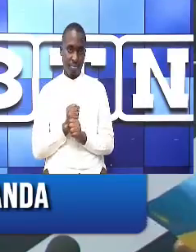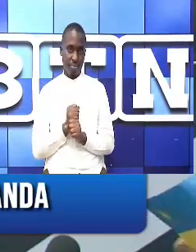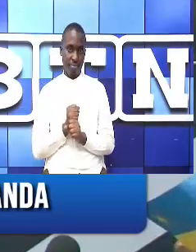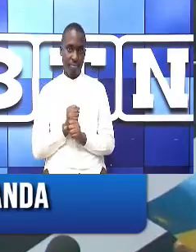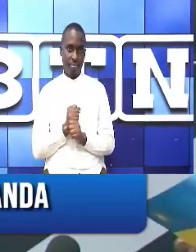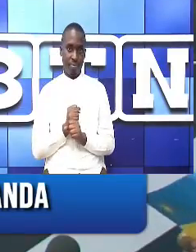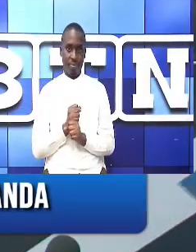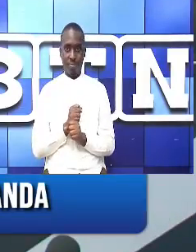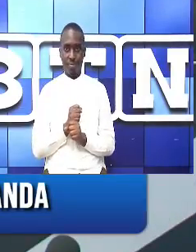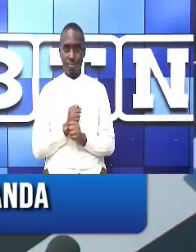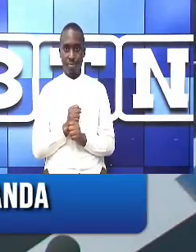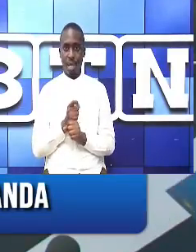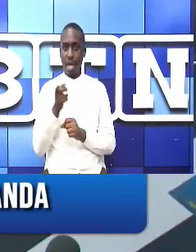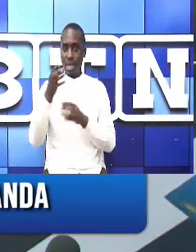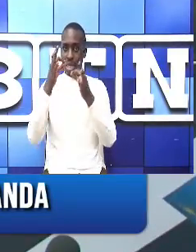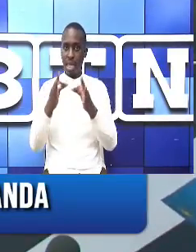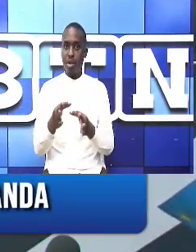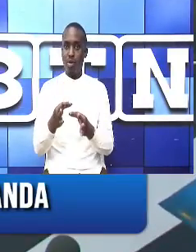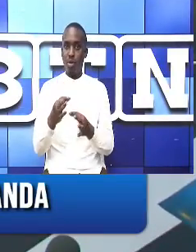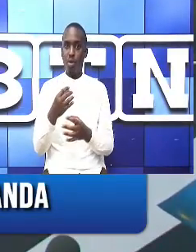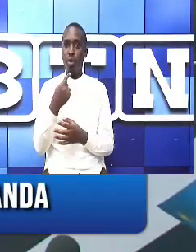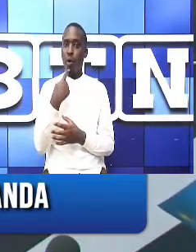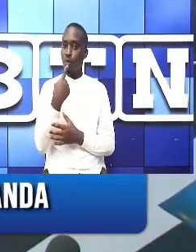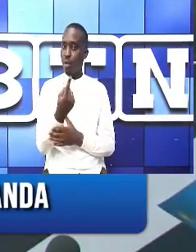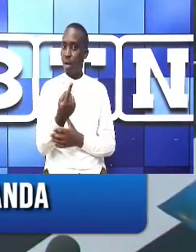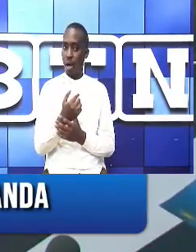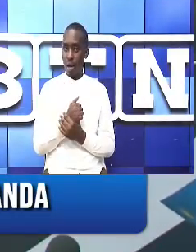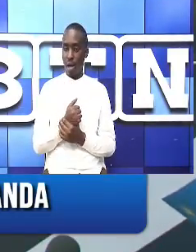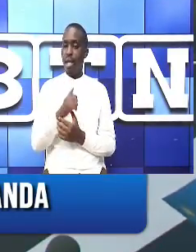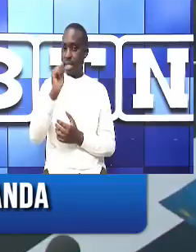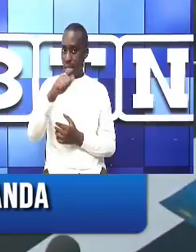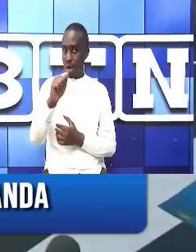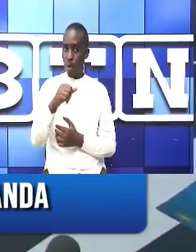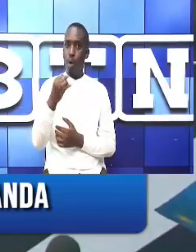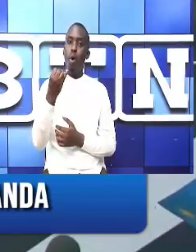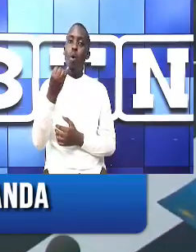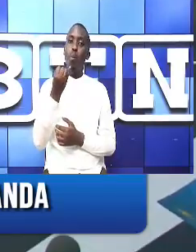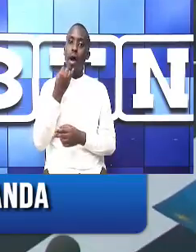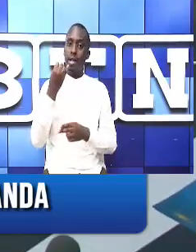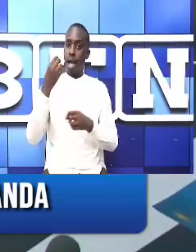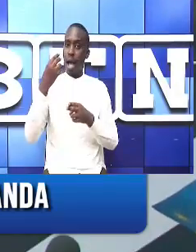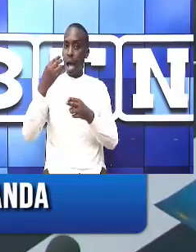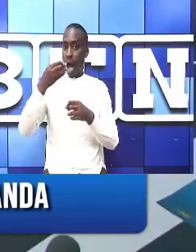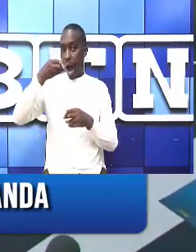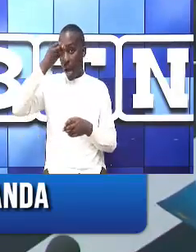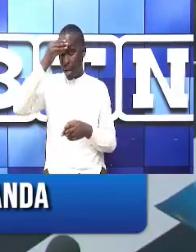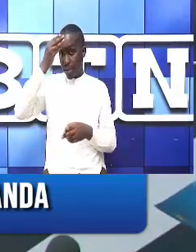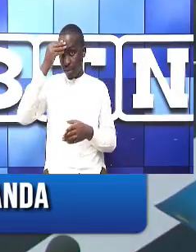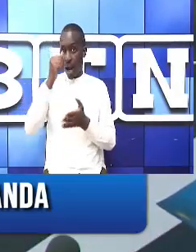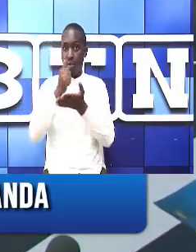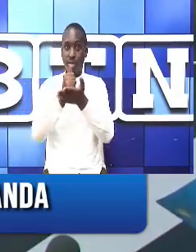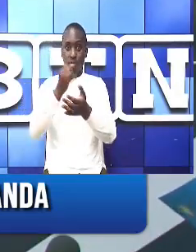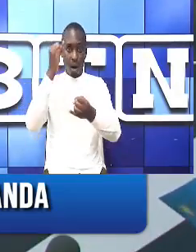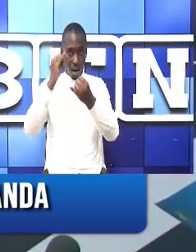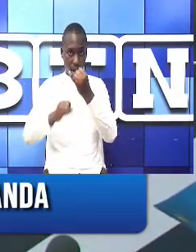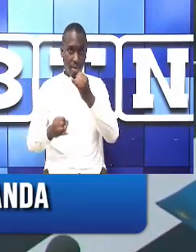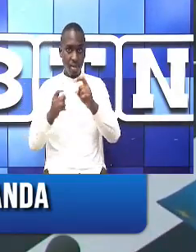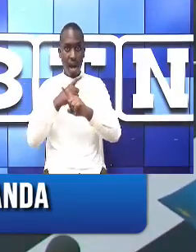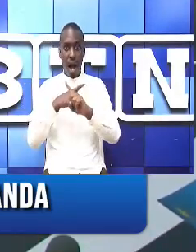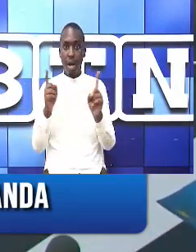Elisa iki kintu cyo kuba yego umwana arize aranafashijwe ararangije reka